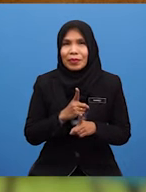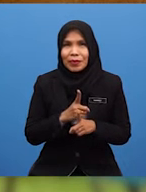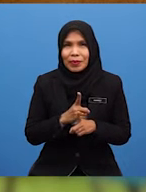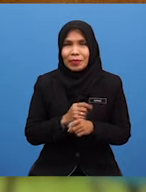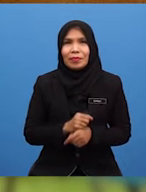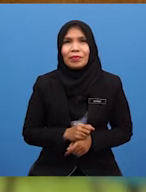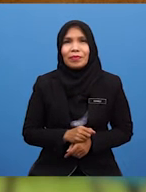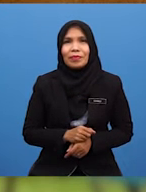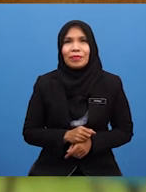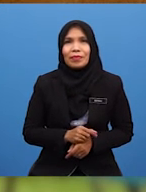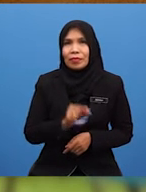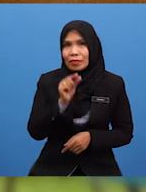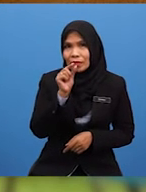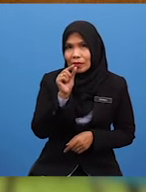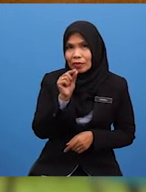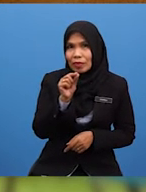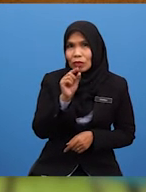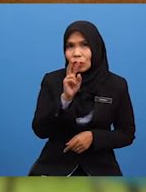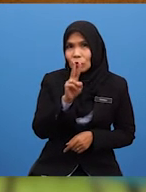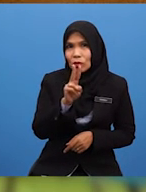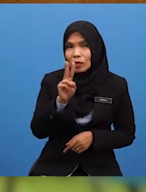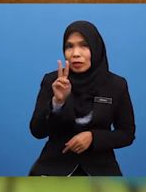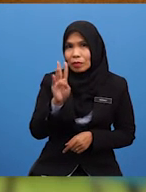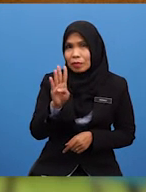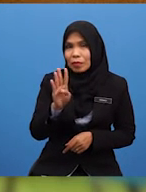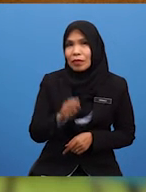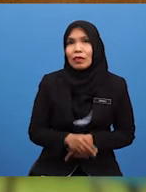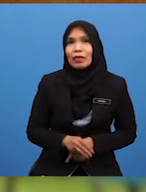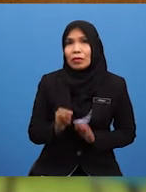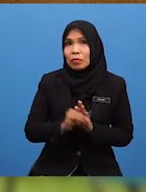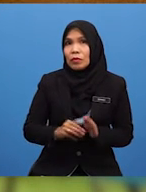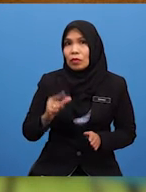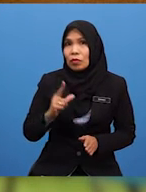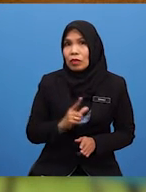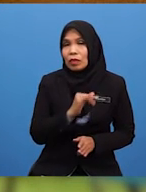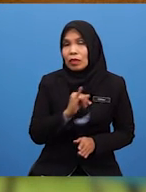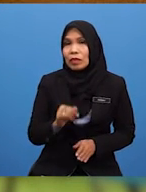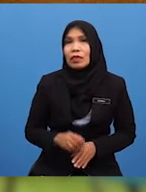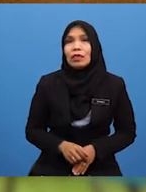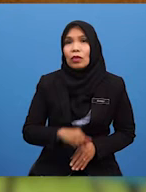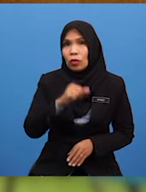Betul. Titik 2, 4 mewakili huruf I.